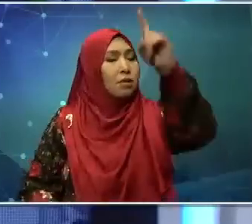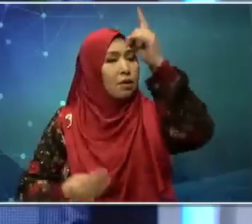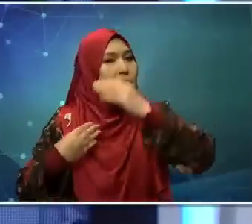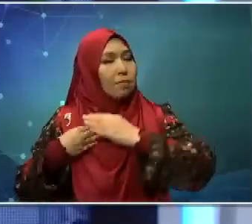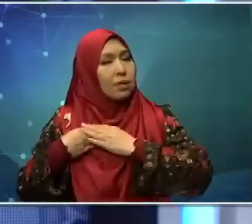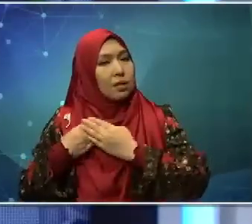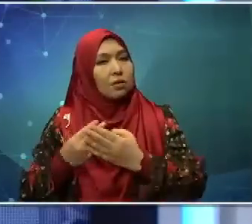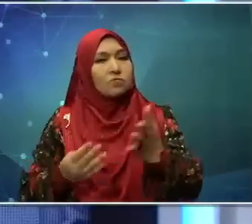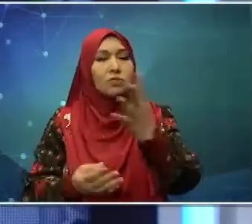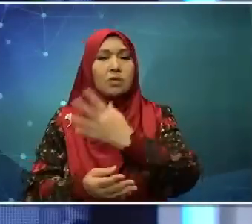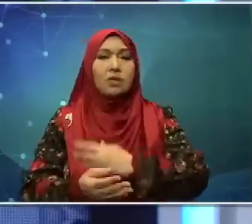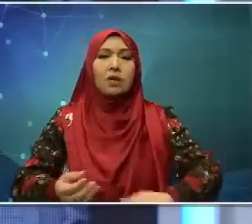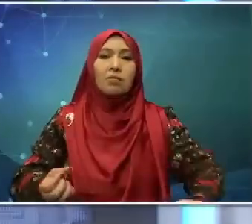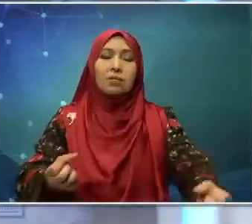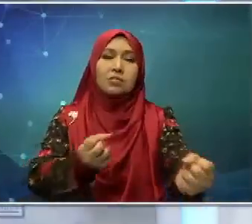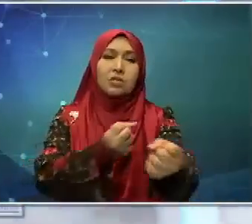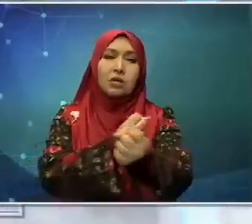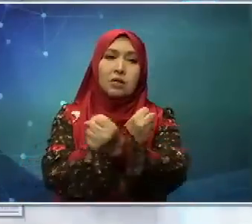Maliki